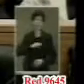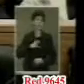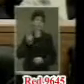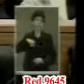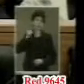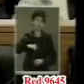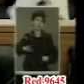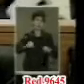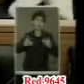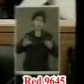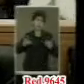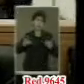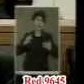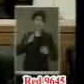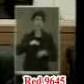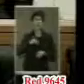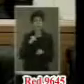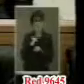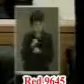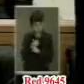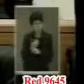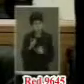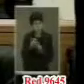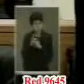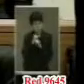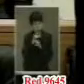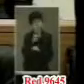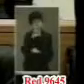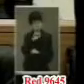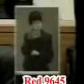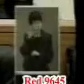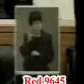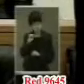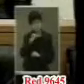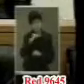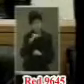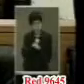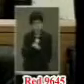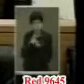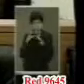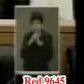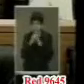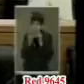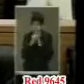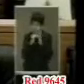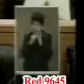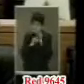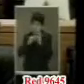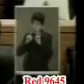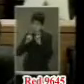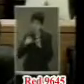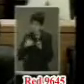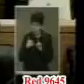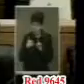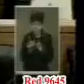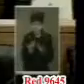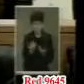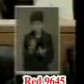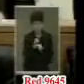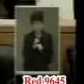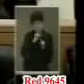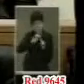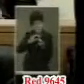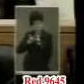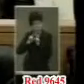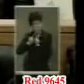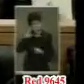ลานี้จริงอยู่ครับสมาชิกสภาผู้แทนราษฎรบอกว่าปรากฏการณ์ในอดีตนั้นไม่มีใครไปก